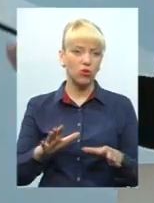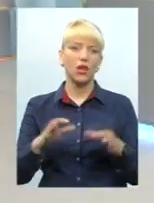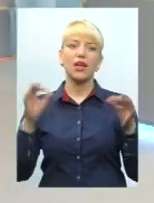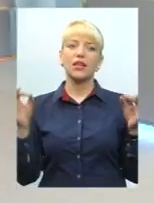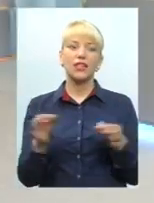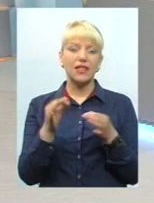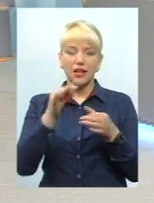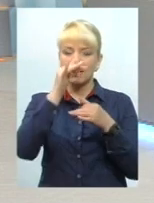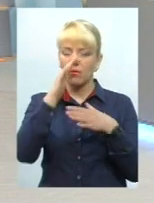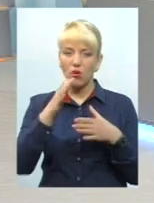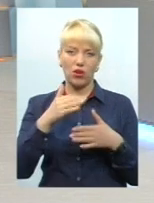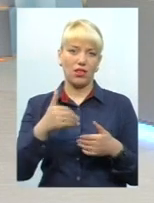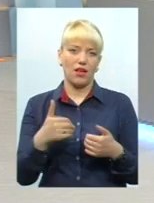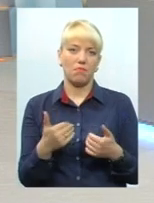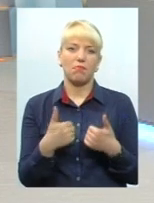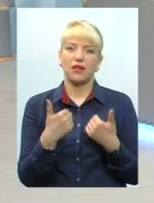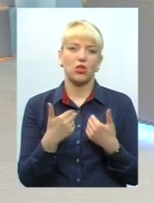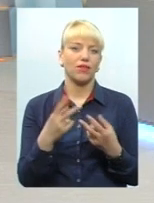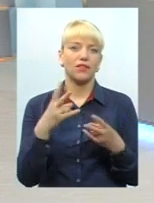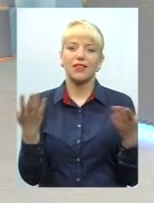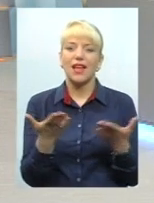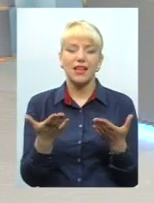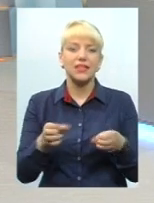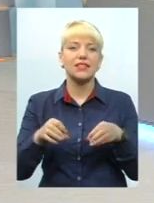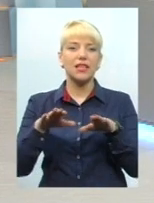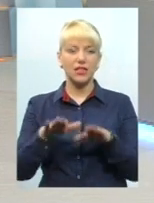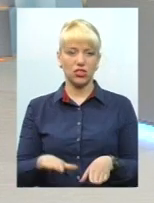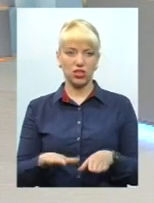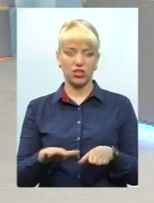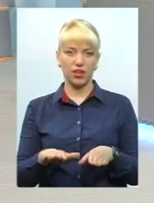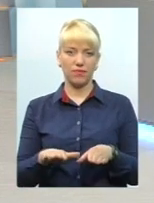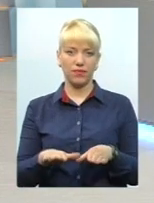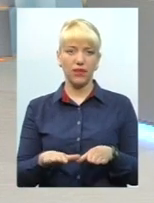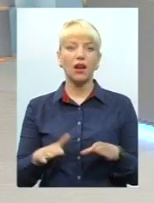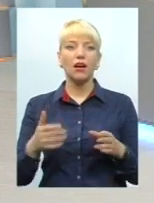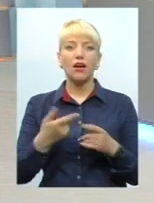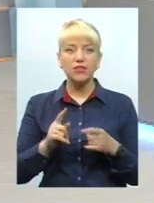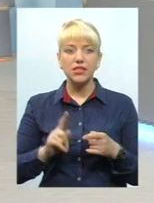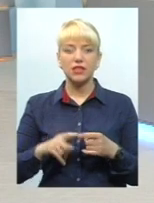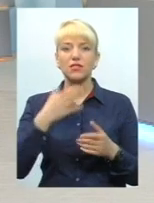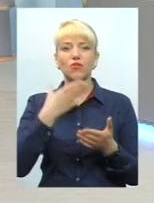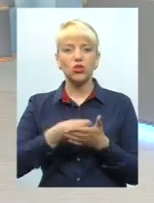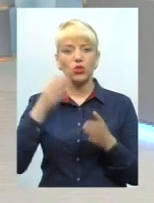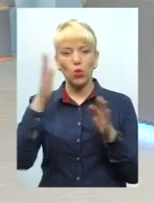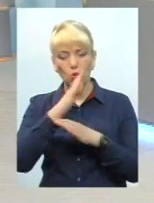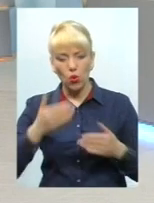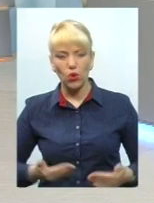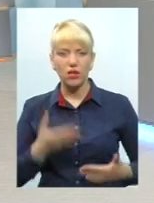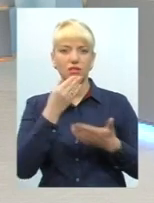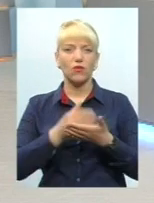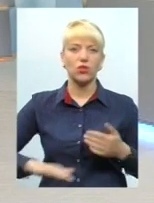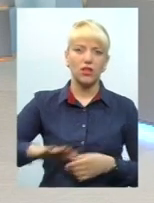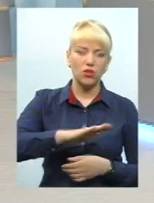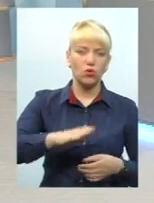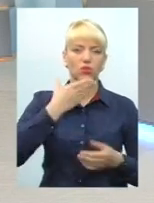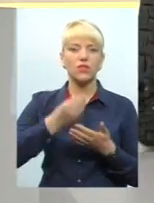випадку претендувати на якесь рішення власне по своїй долі, по своїх територіях, по своїх людях у